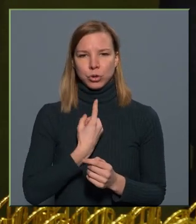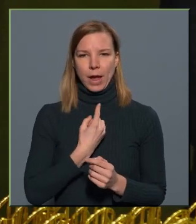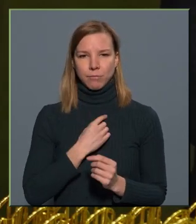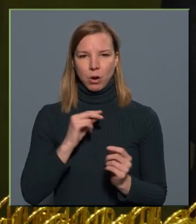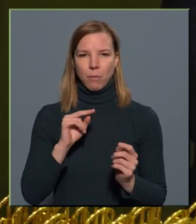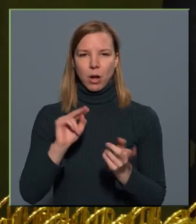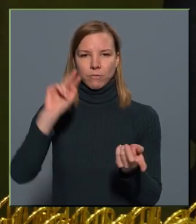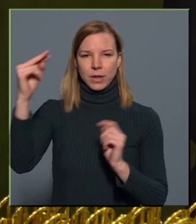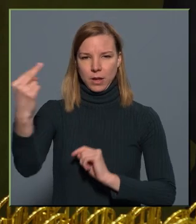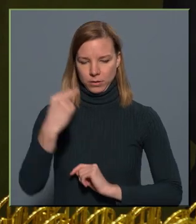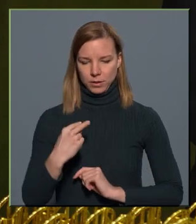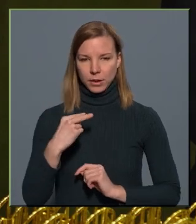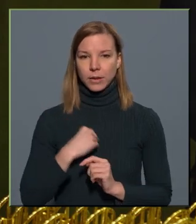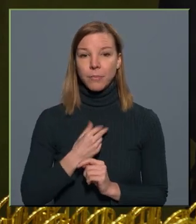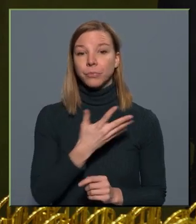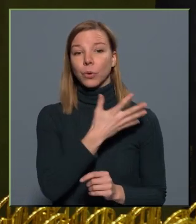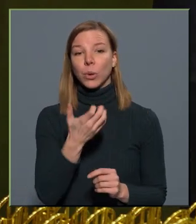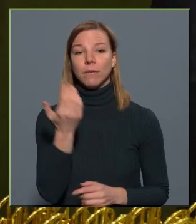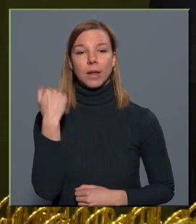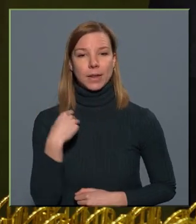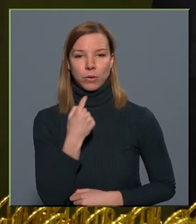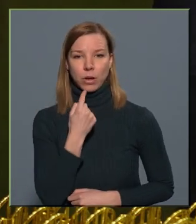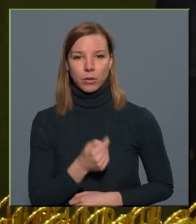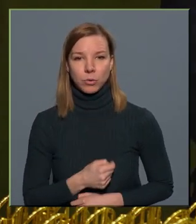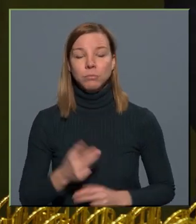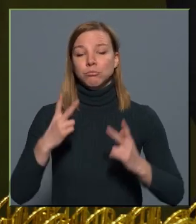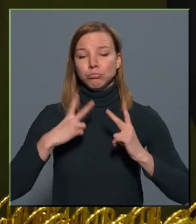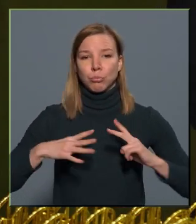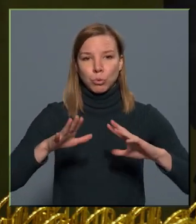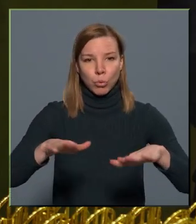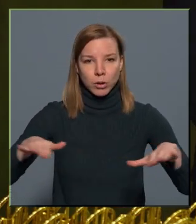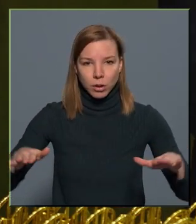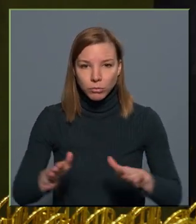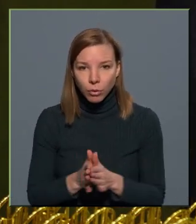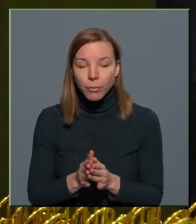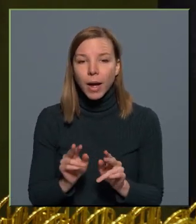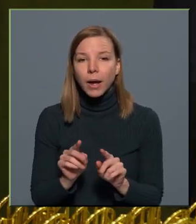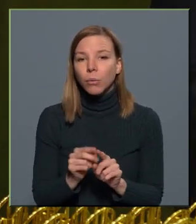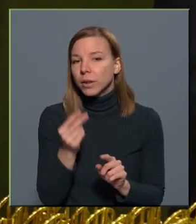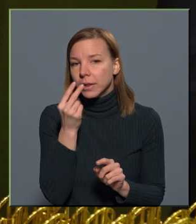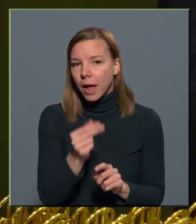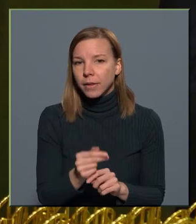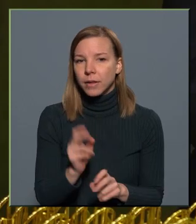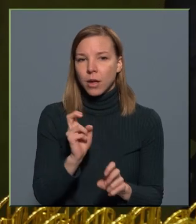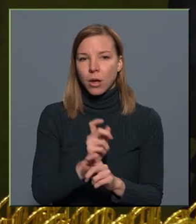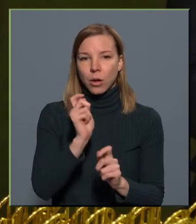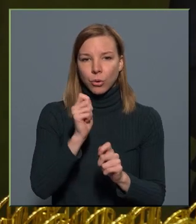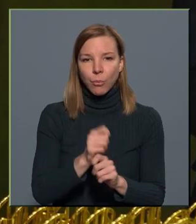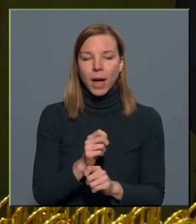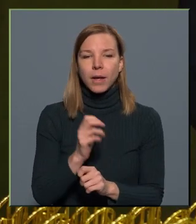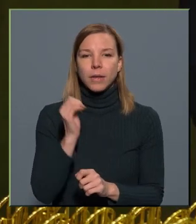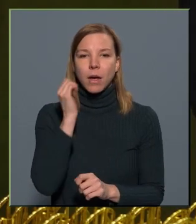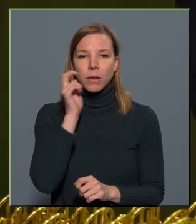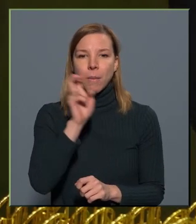tartok. 5 évvel ezelőtt én azt mondtam, hogy nyugodjatok meg, úgy néz ki, hogy hogy Kőbányán a Mázsa téren épül